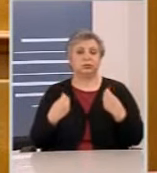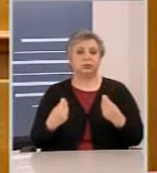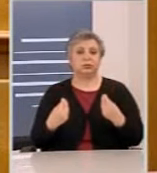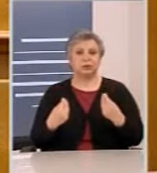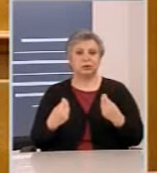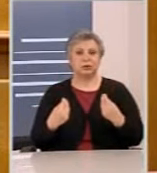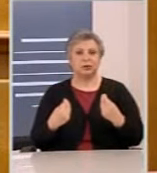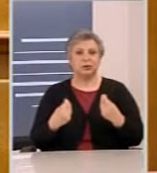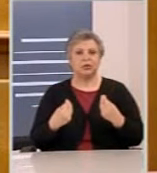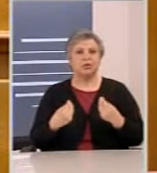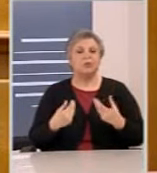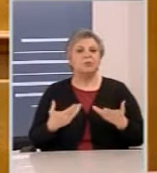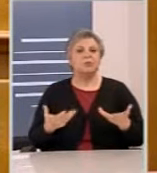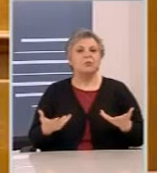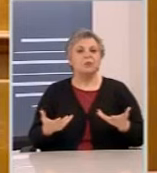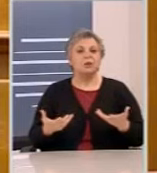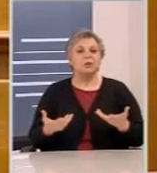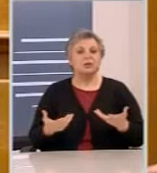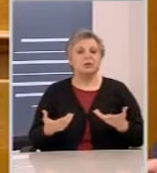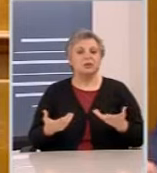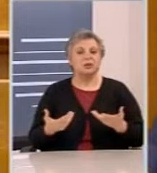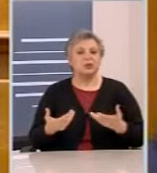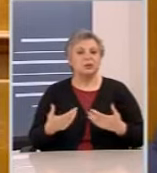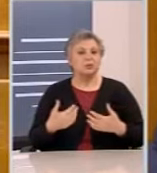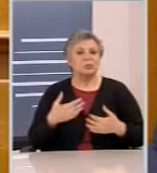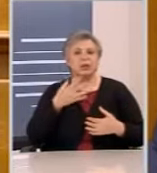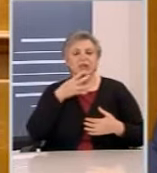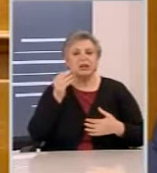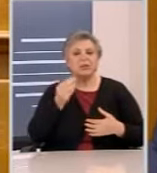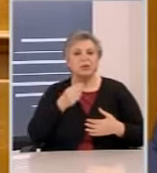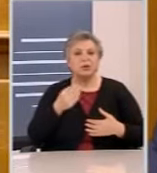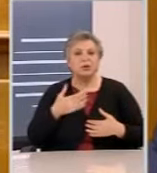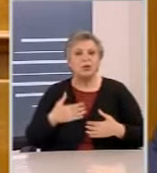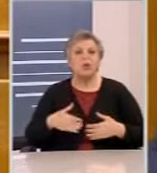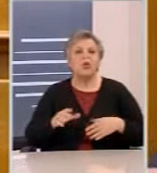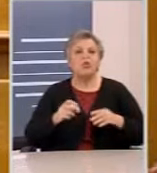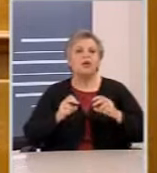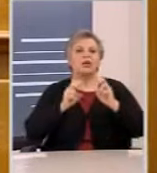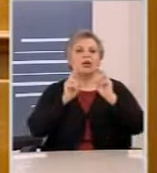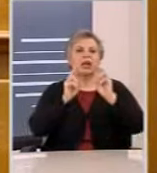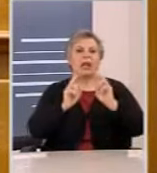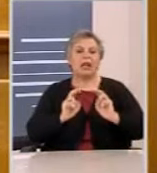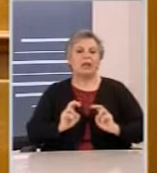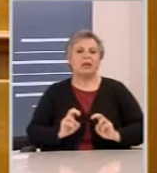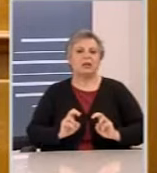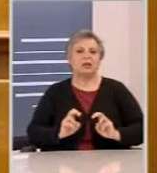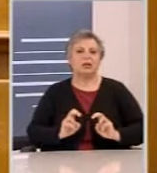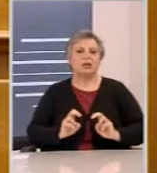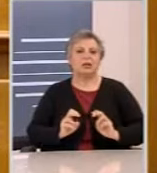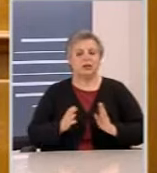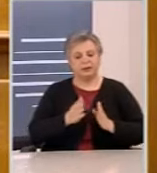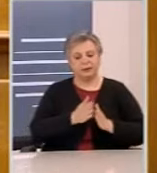δεν αποδέχεστε να ελεγχθεί και η δική σας περίοδος?